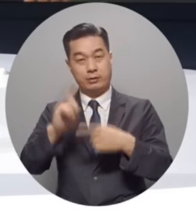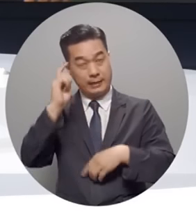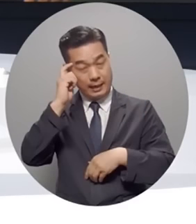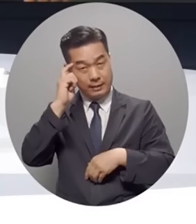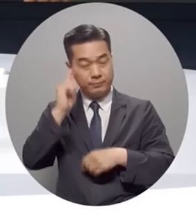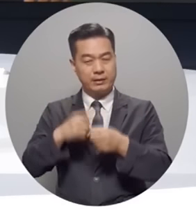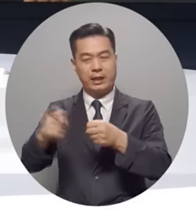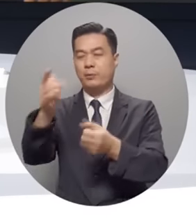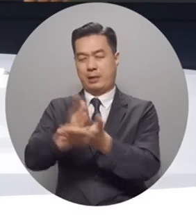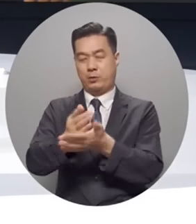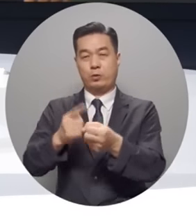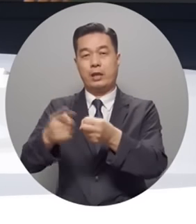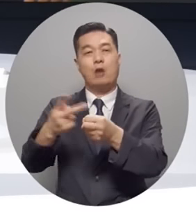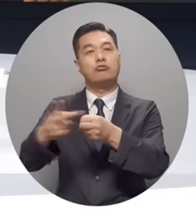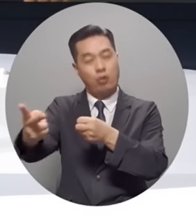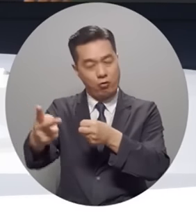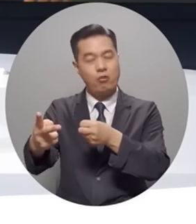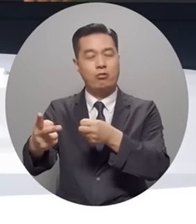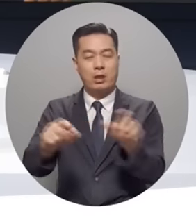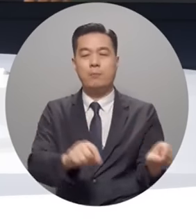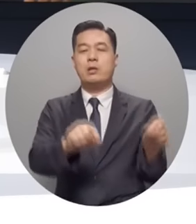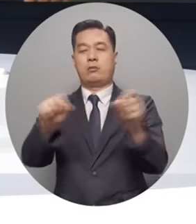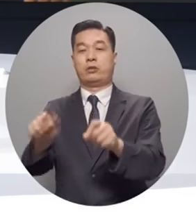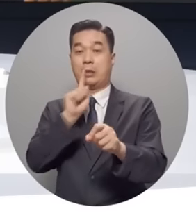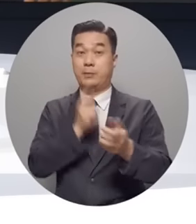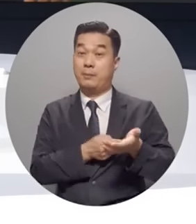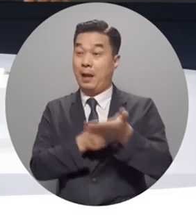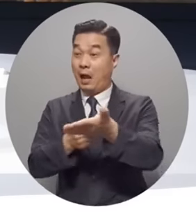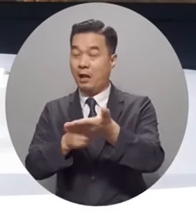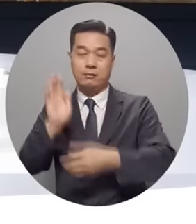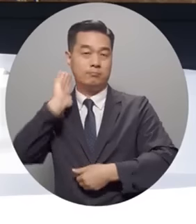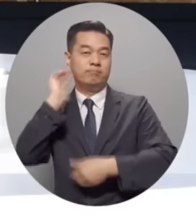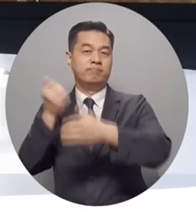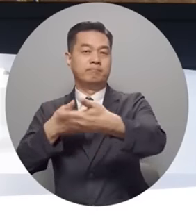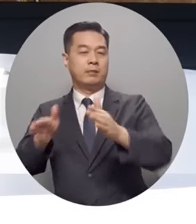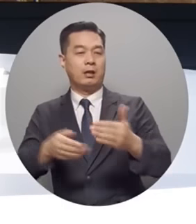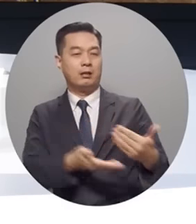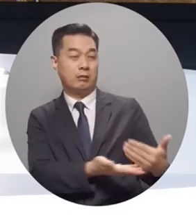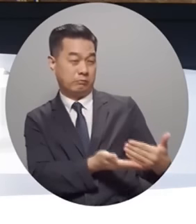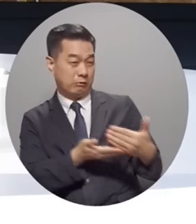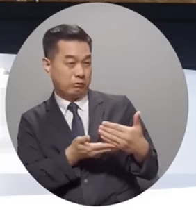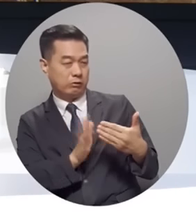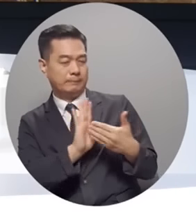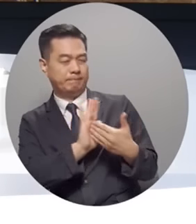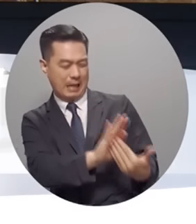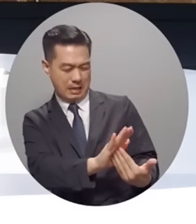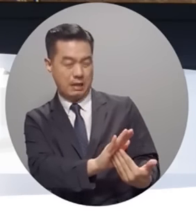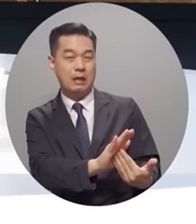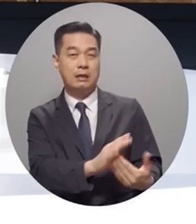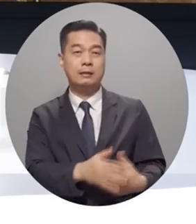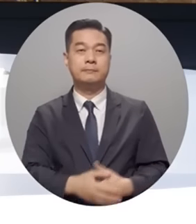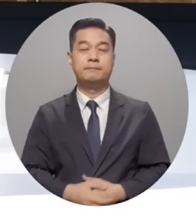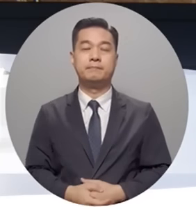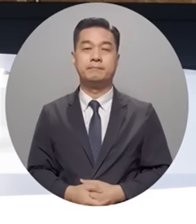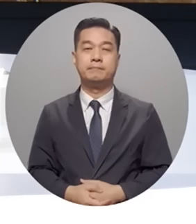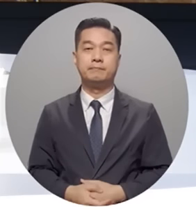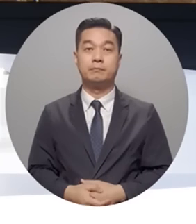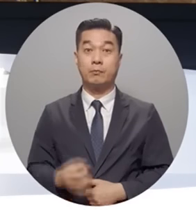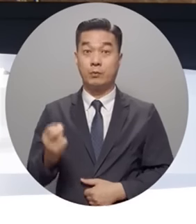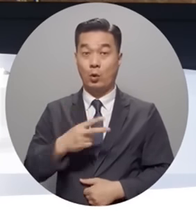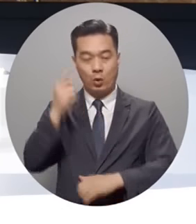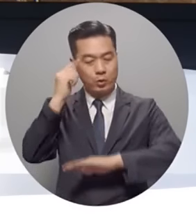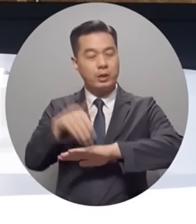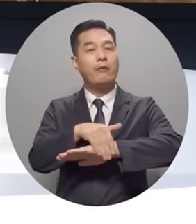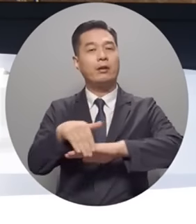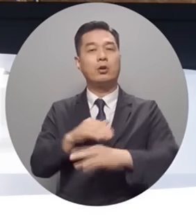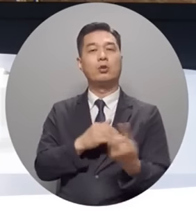내후년엔 의대 증원을 미루자고 제안했지만 대통령실은 이 제안을 곧바로 거부했는데 이런 와중에 예정됐던